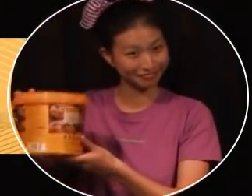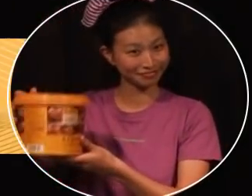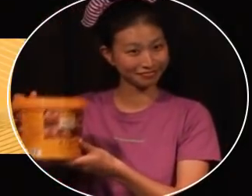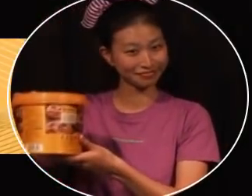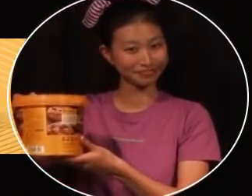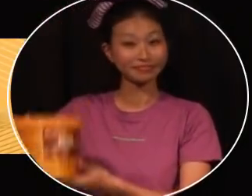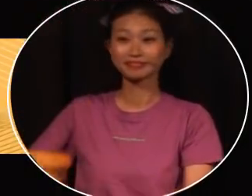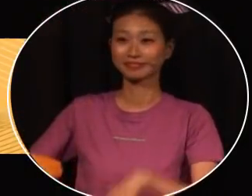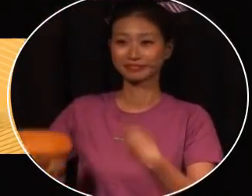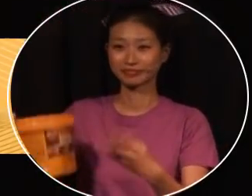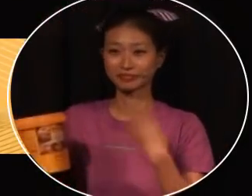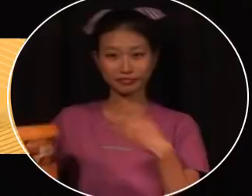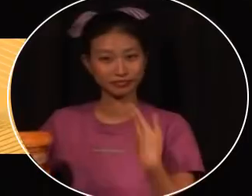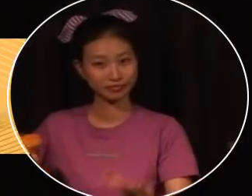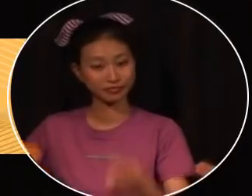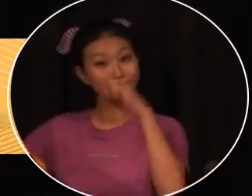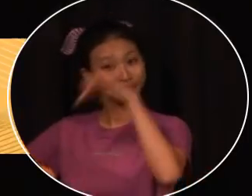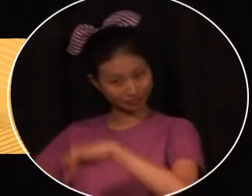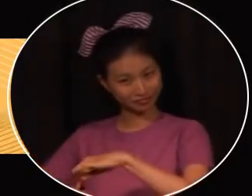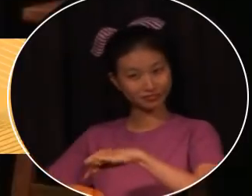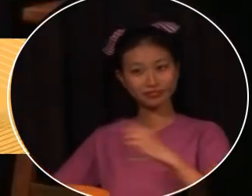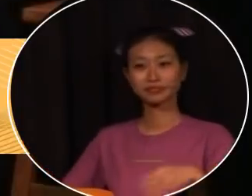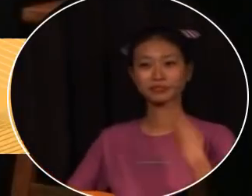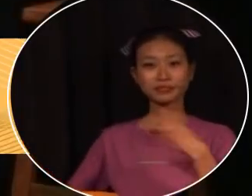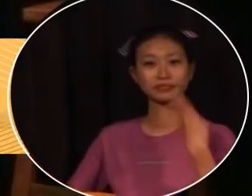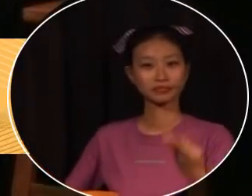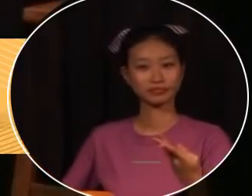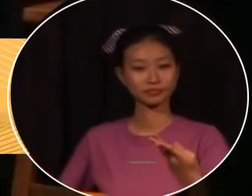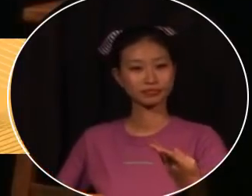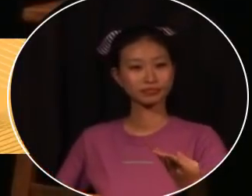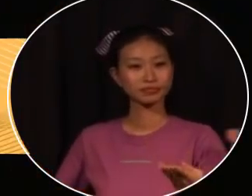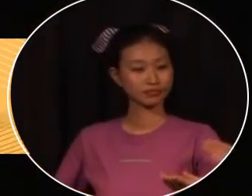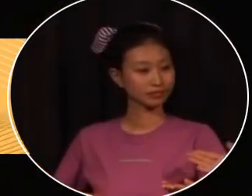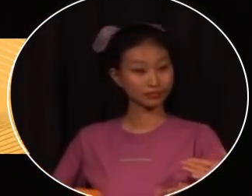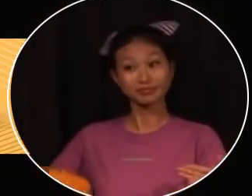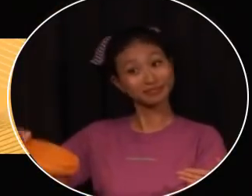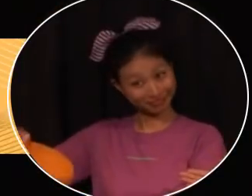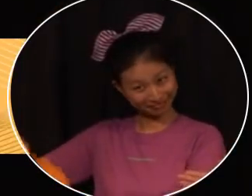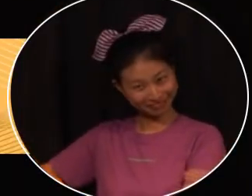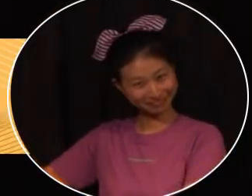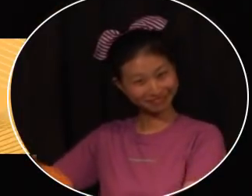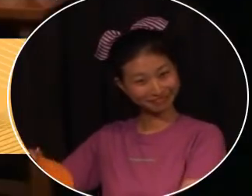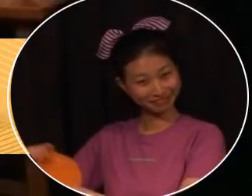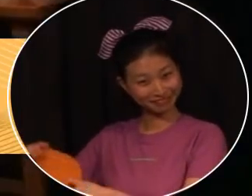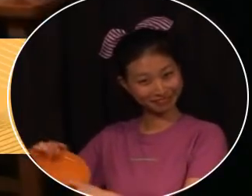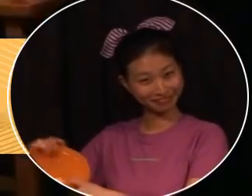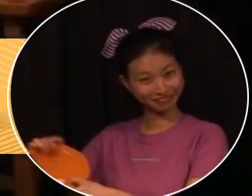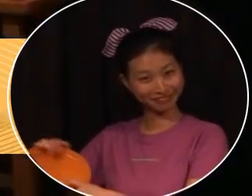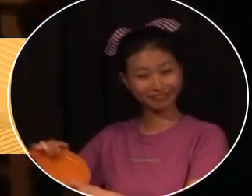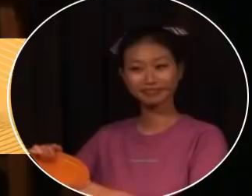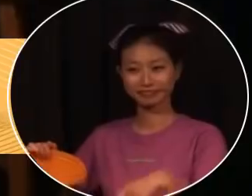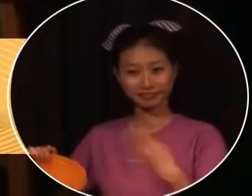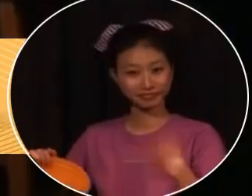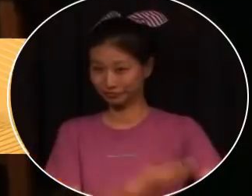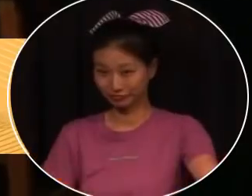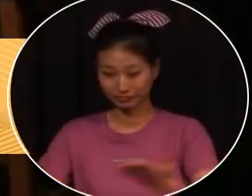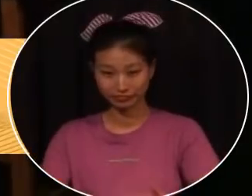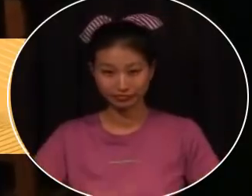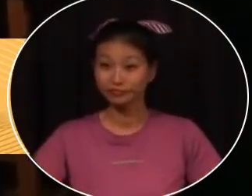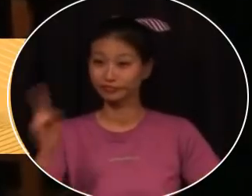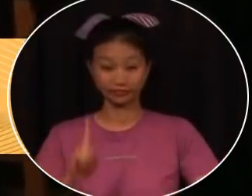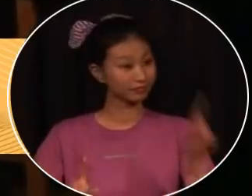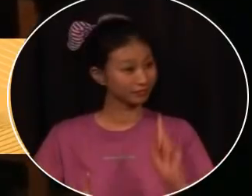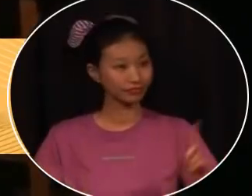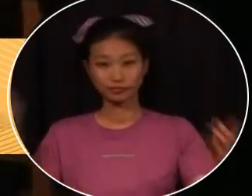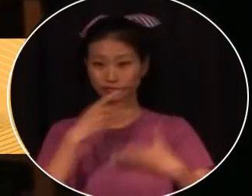一半， 行，大家一起， 大家都撑死。 OK， 好硬。那我还有一个问题要问你， 赶快问，